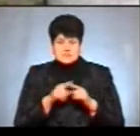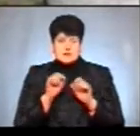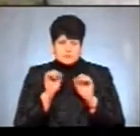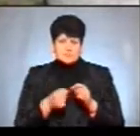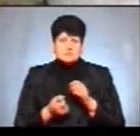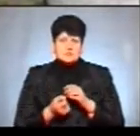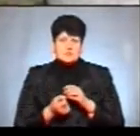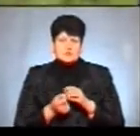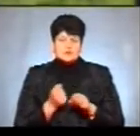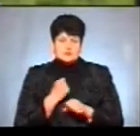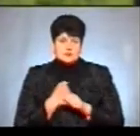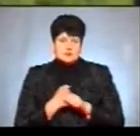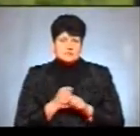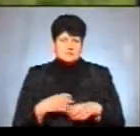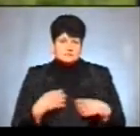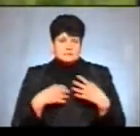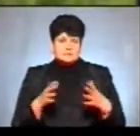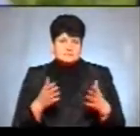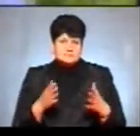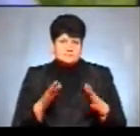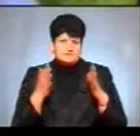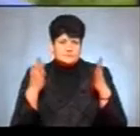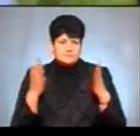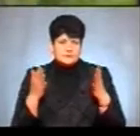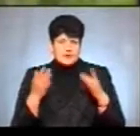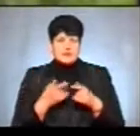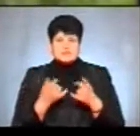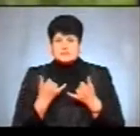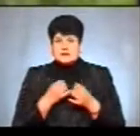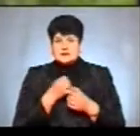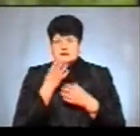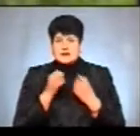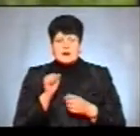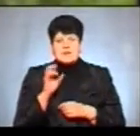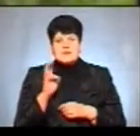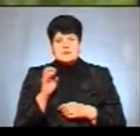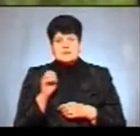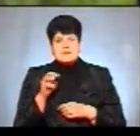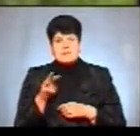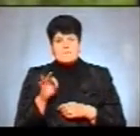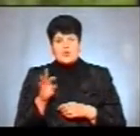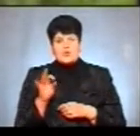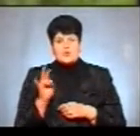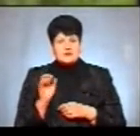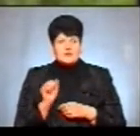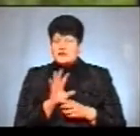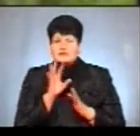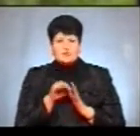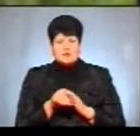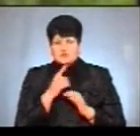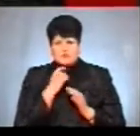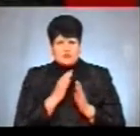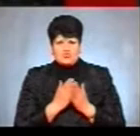спровокувати незворотню реакцію. Даний момент – це цвіте анемона. Так? Вона не занесена до Червоної книги,